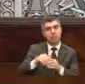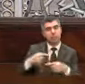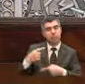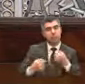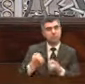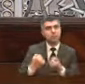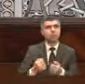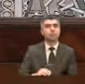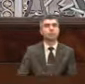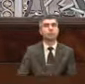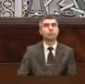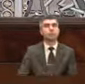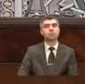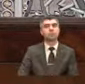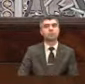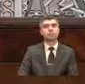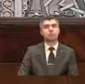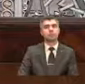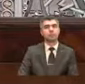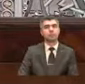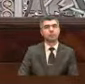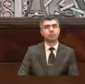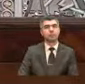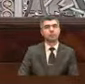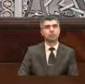والمعاصرة. تفضل السيد النائب.